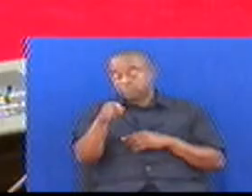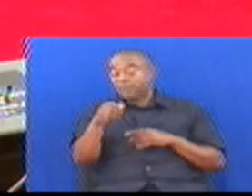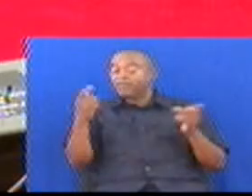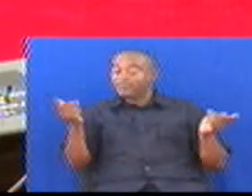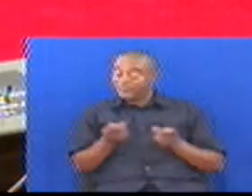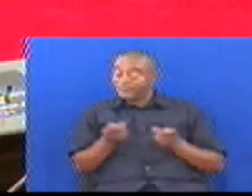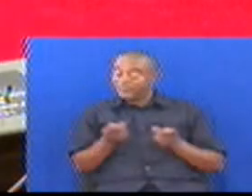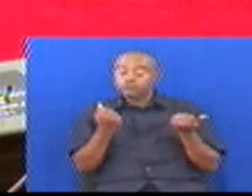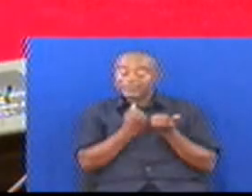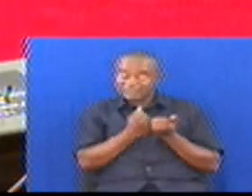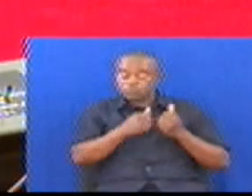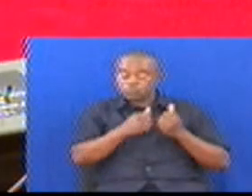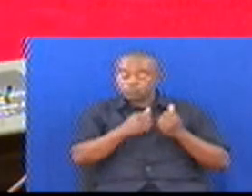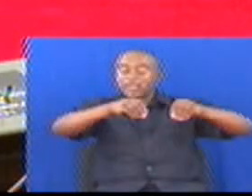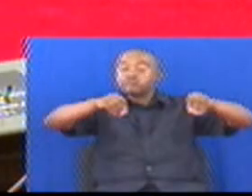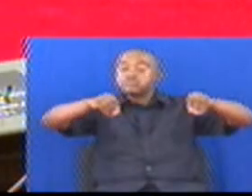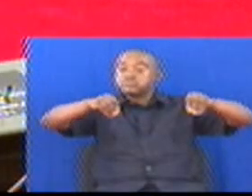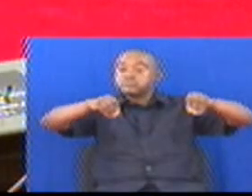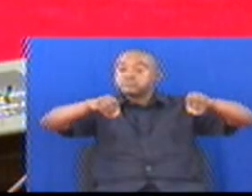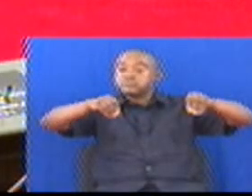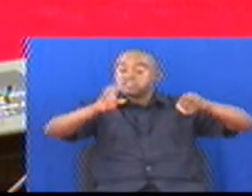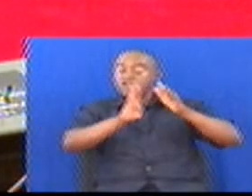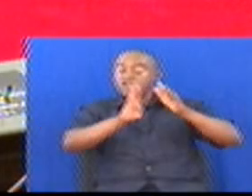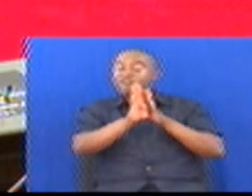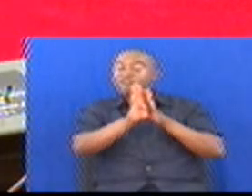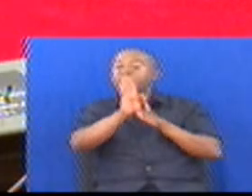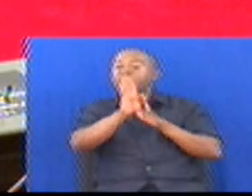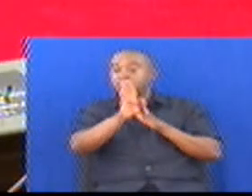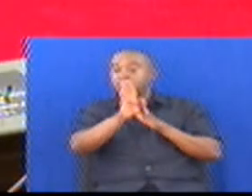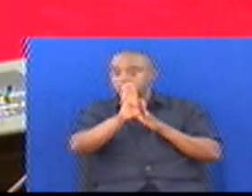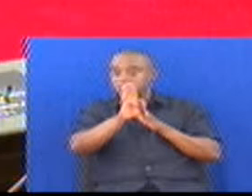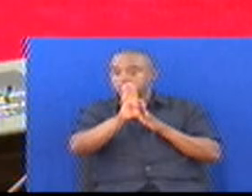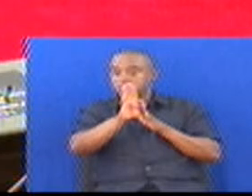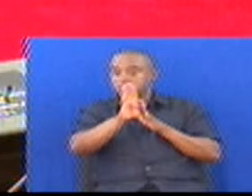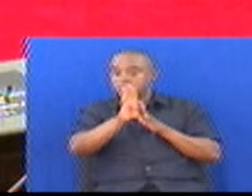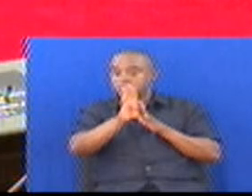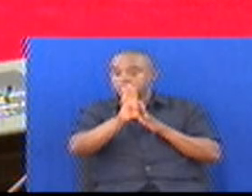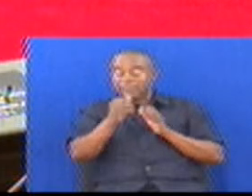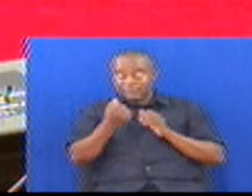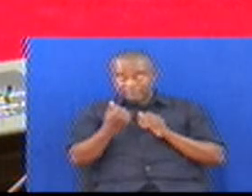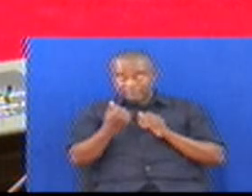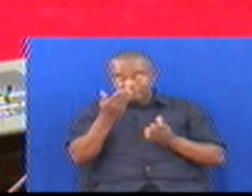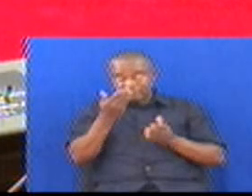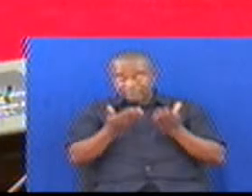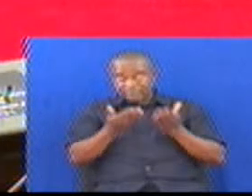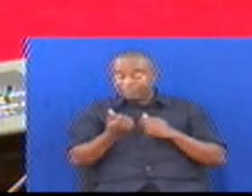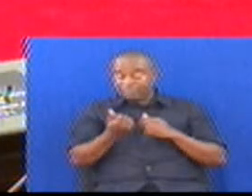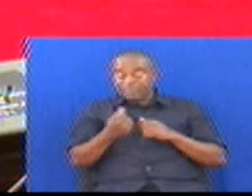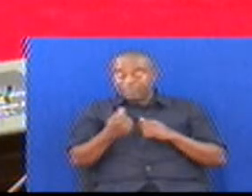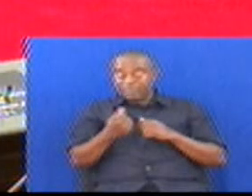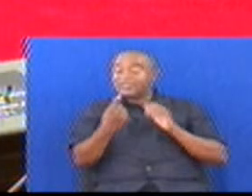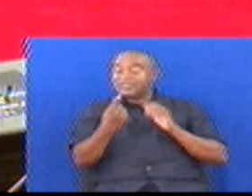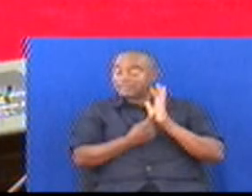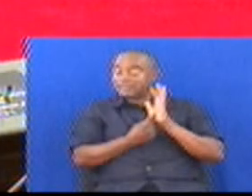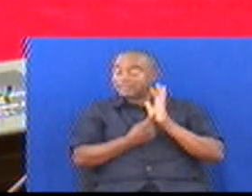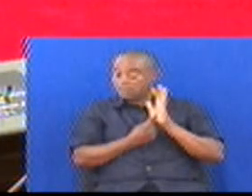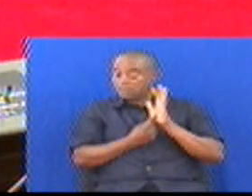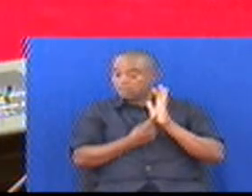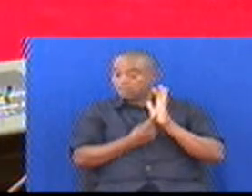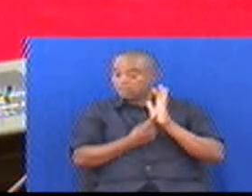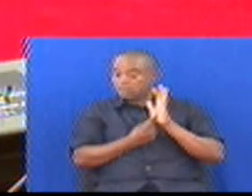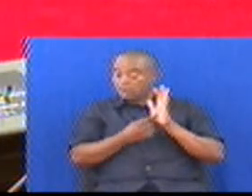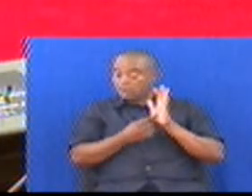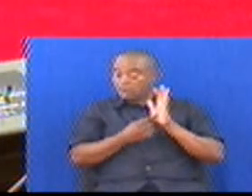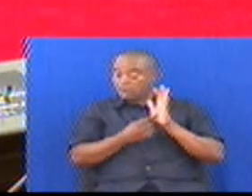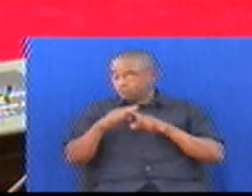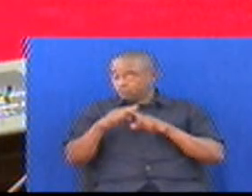uzalishaji halisi wa saruji umeongezeka kufikia tani milioni 6.5 mwaka 2019 ikilinganishwa na